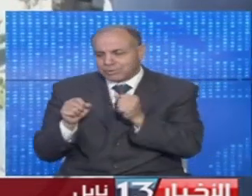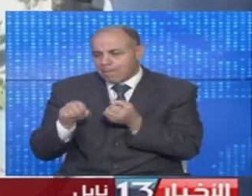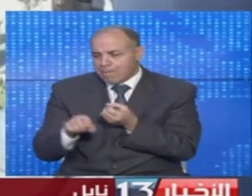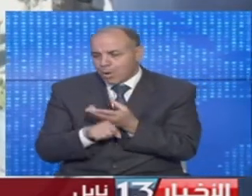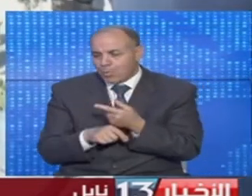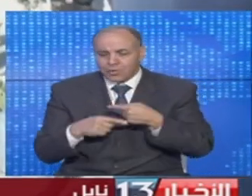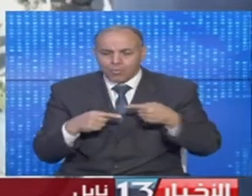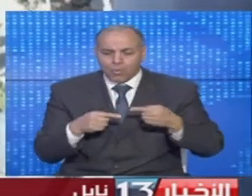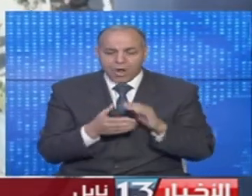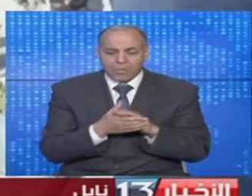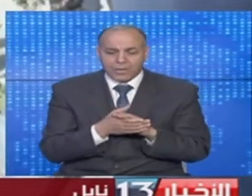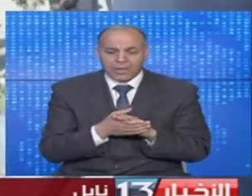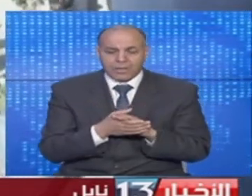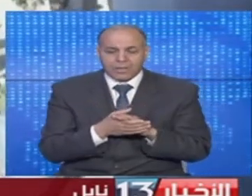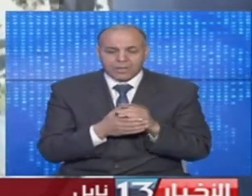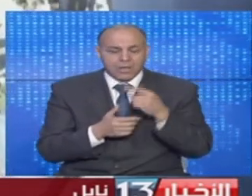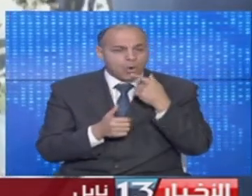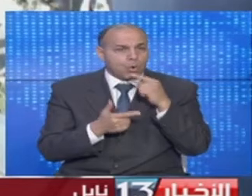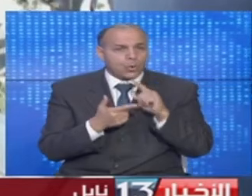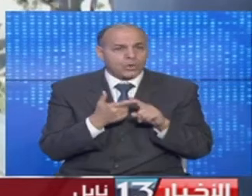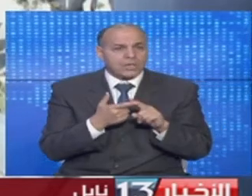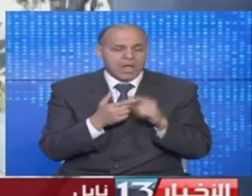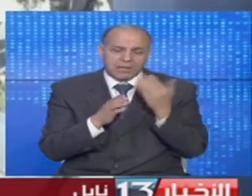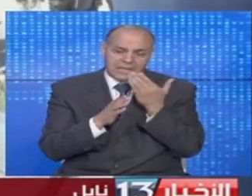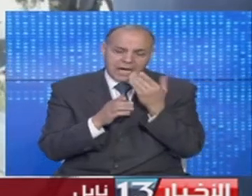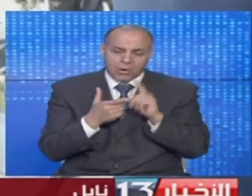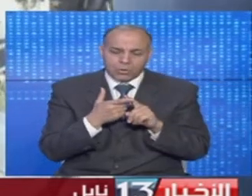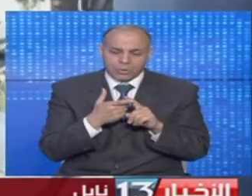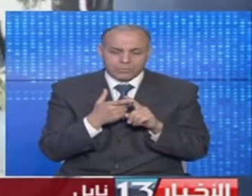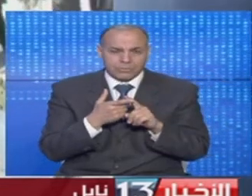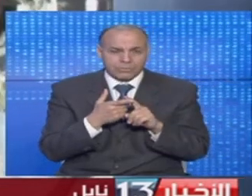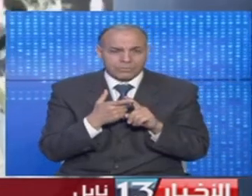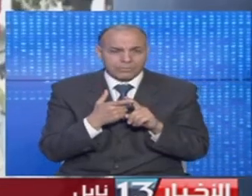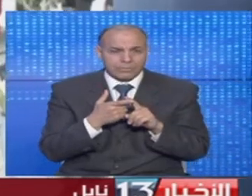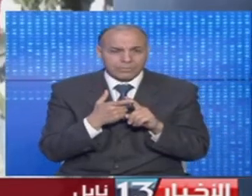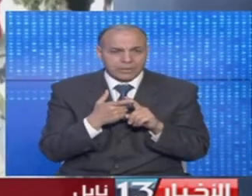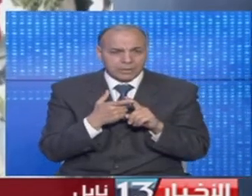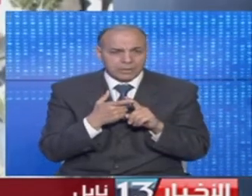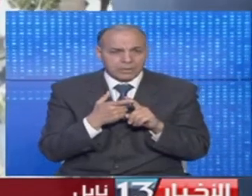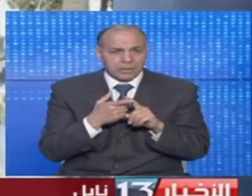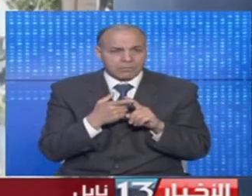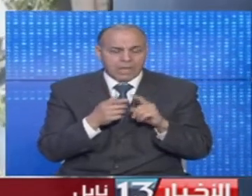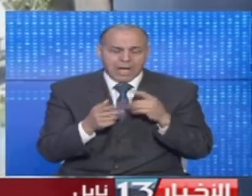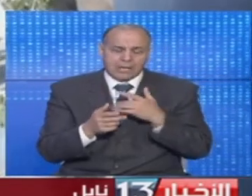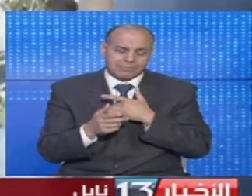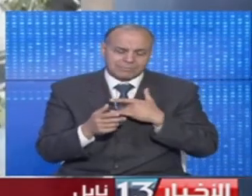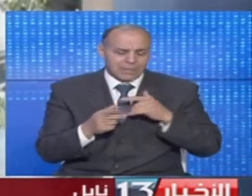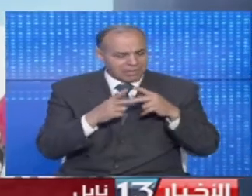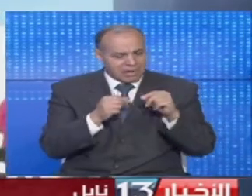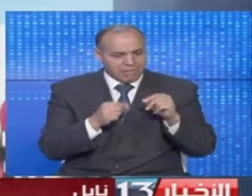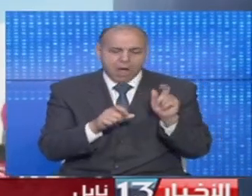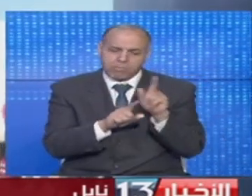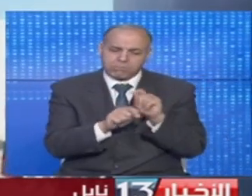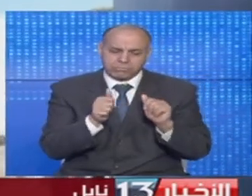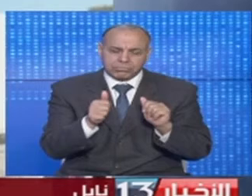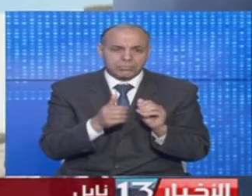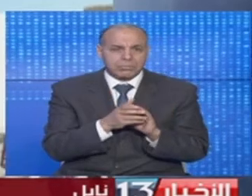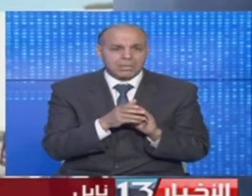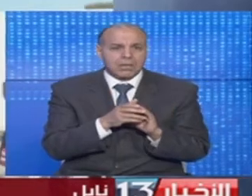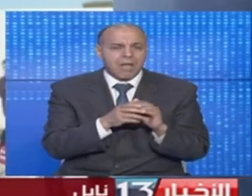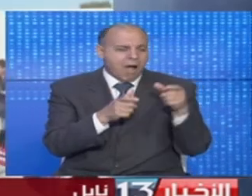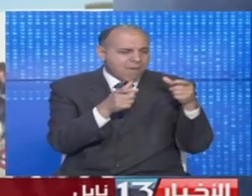معلوماتهم ناقصه، قاعدين يقراوا في اونديغي شطر قرايه. اما بالنسبه لمعني البروتوكول سانيتير نتصور محترم. نظام الافواج